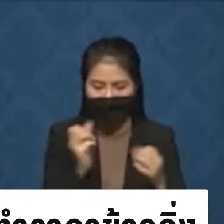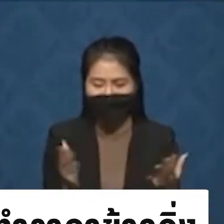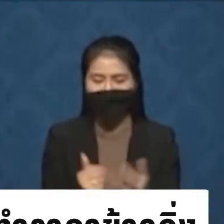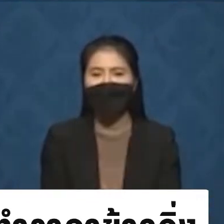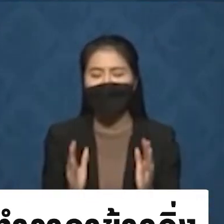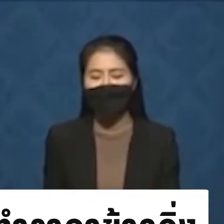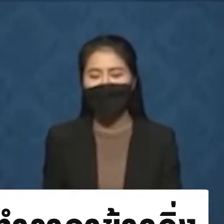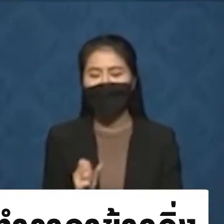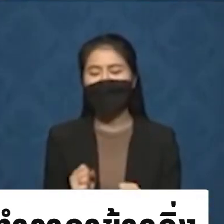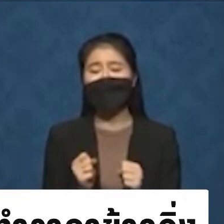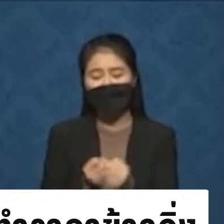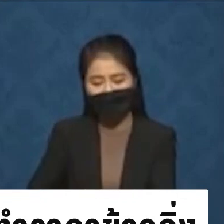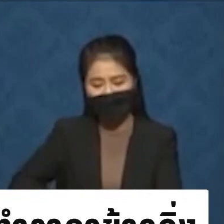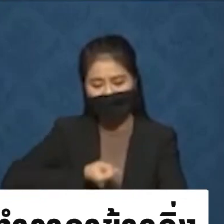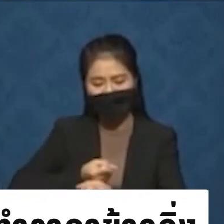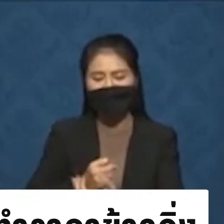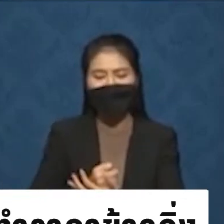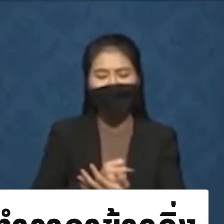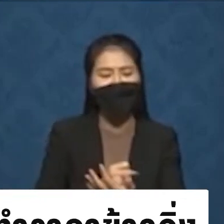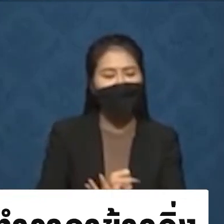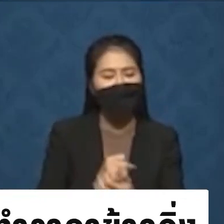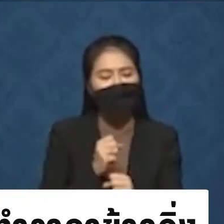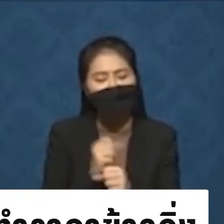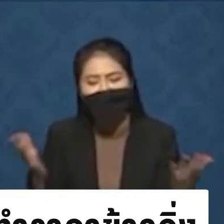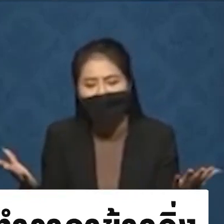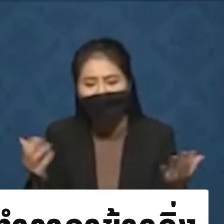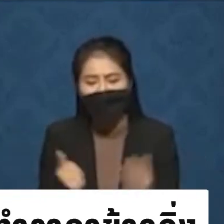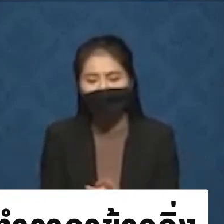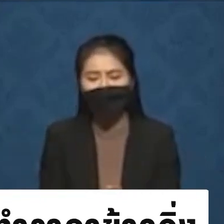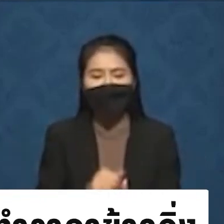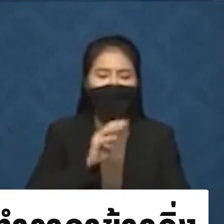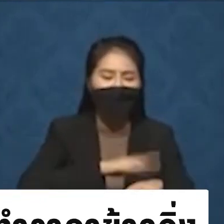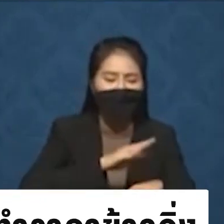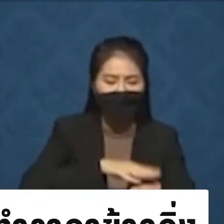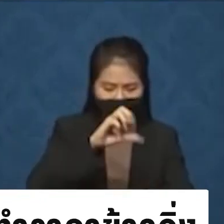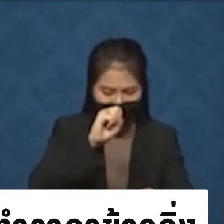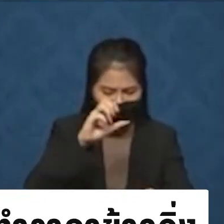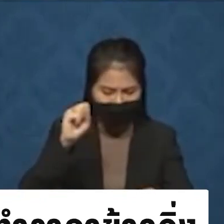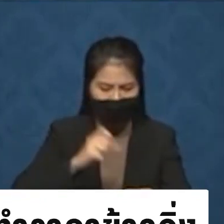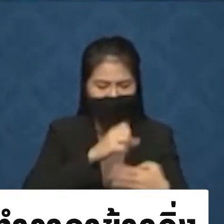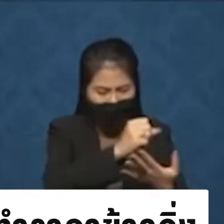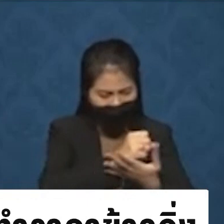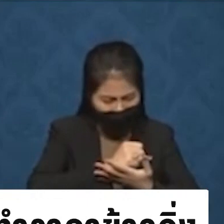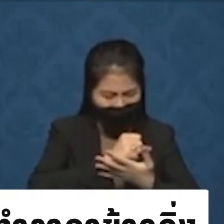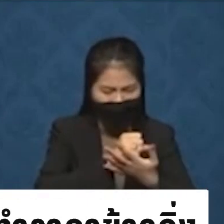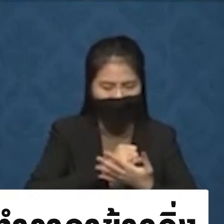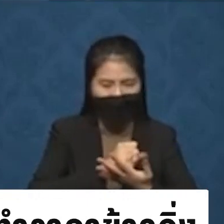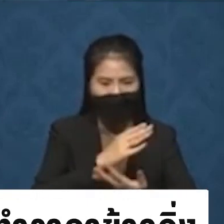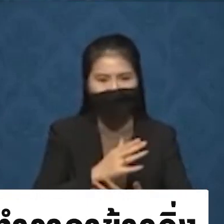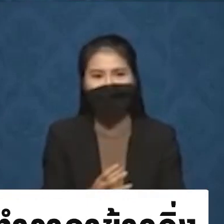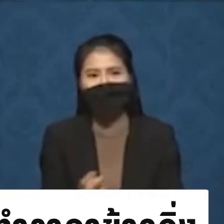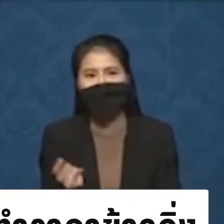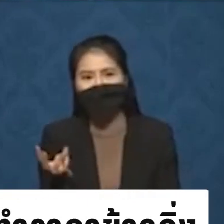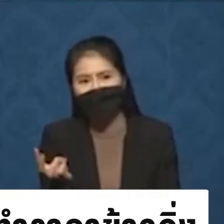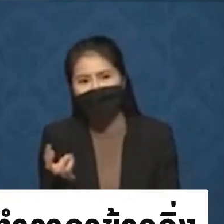ได้3กระทู้ซึ่งหนึ่งในกระทู้ถามสดวันนี้มาจากนายพิเชษเชื้อเมืองพานส.ส.เชียงรายพรรคเพื่อไทยเรื่องราคาข้าวตกต่ำ